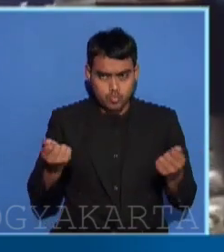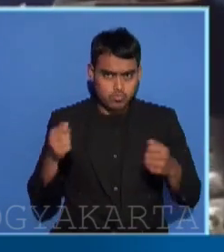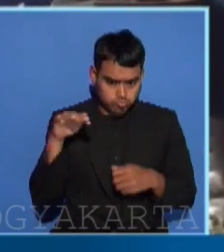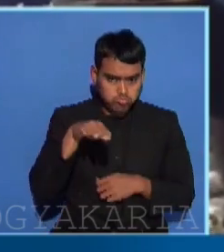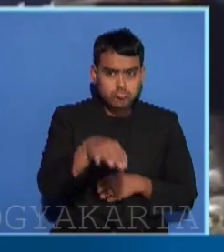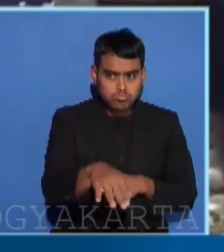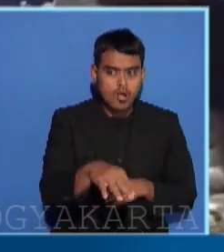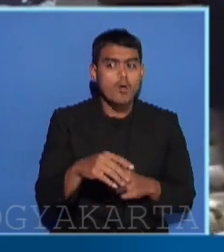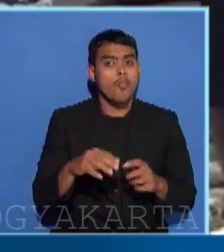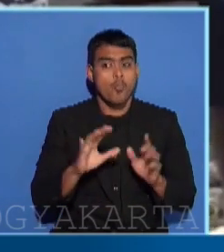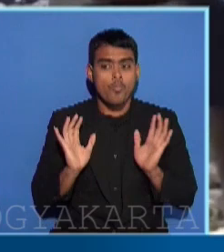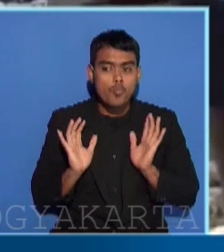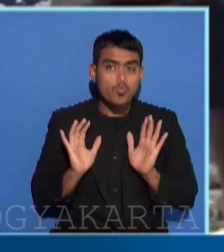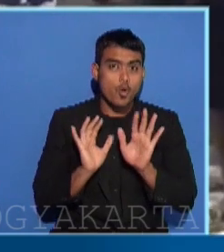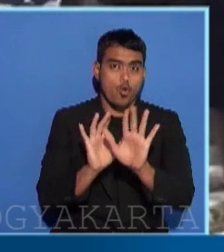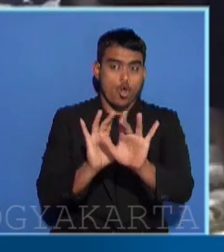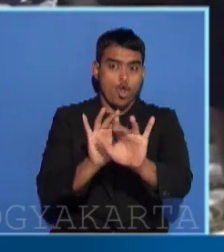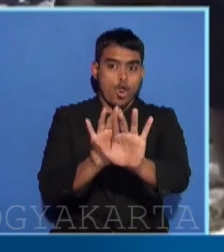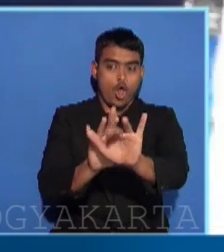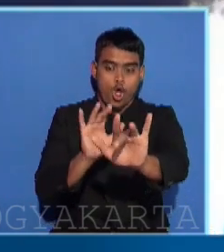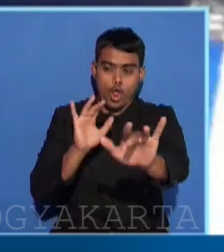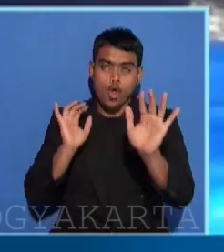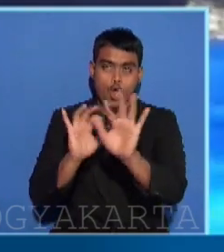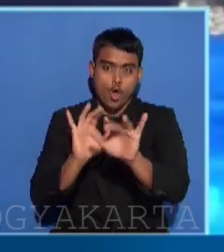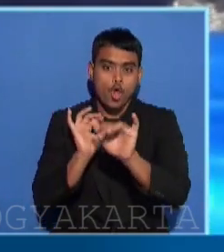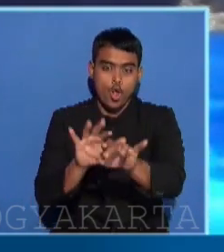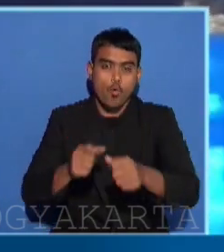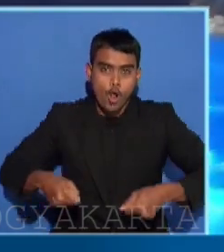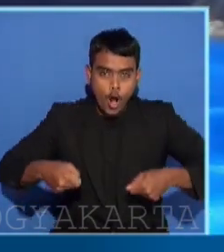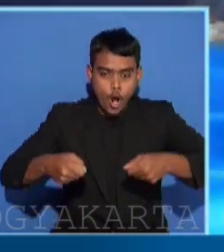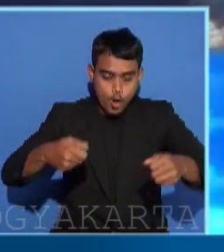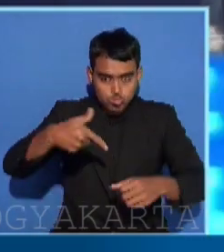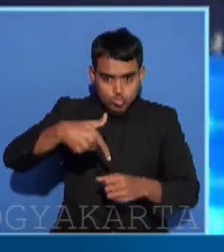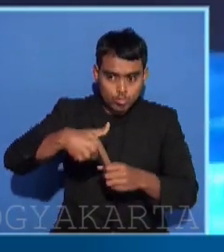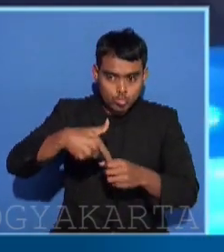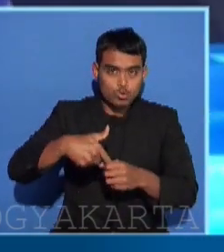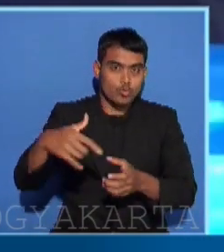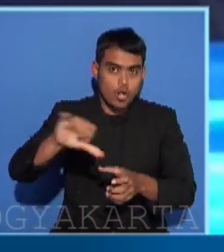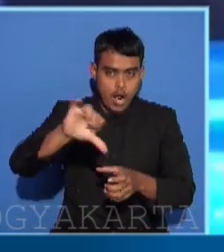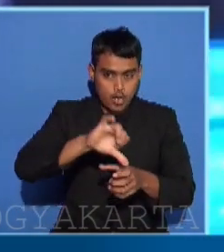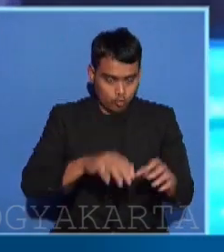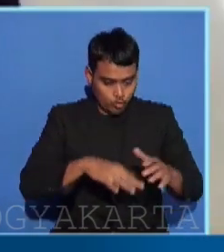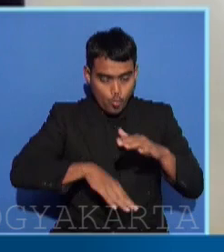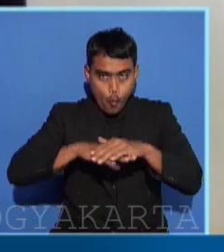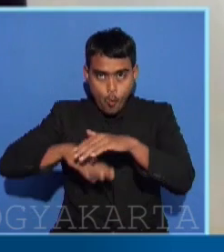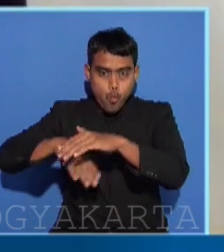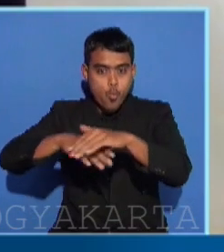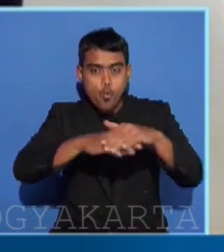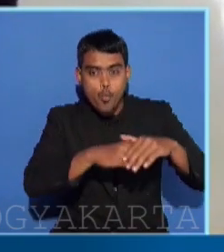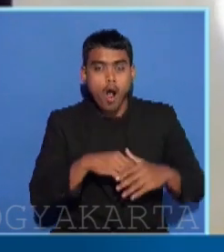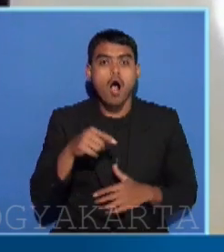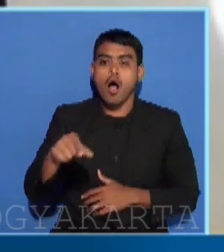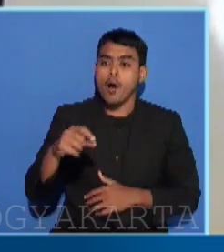berduyun-duyun datang sambil membawa semua peralatan untuk menampung bantuan air dampak kemarau panjang membuat lokasi